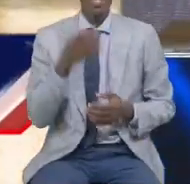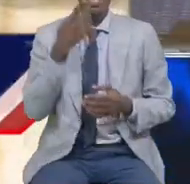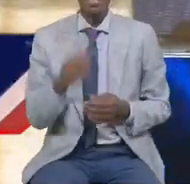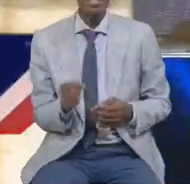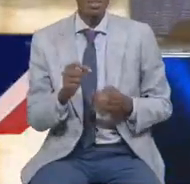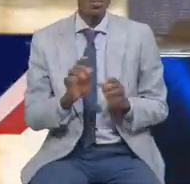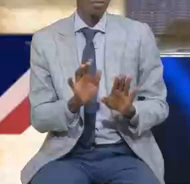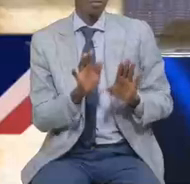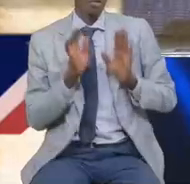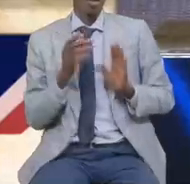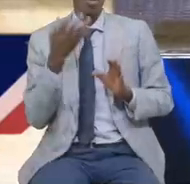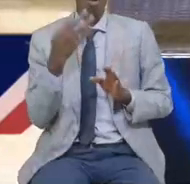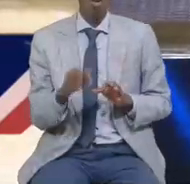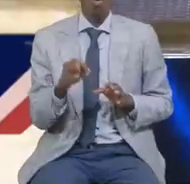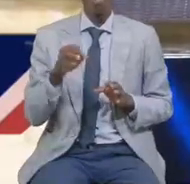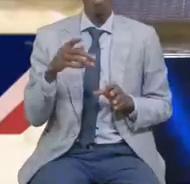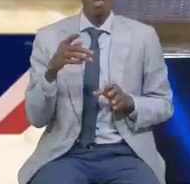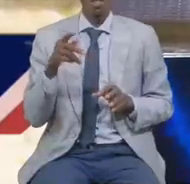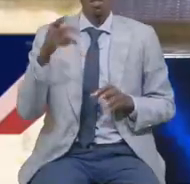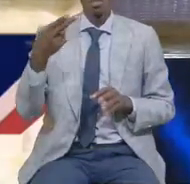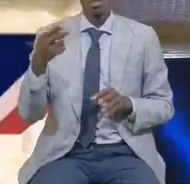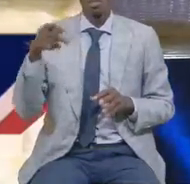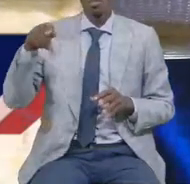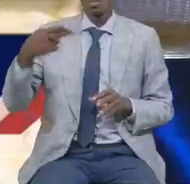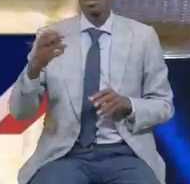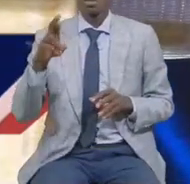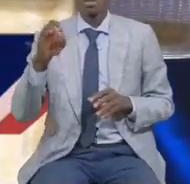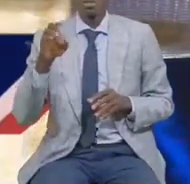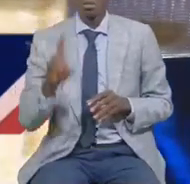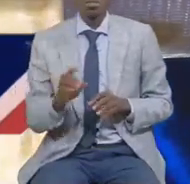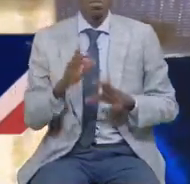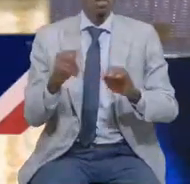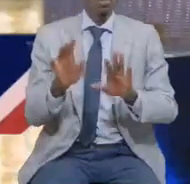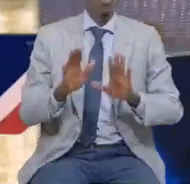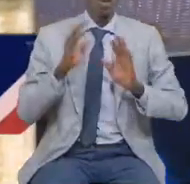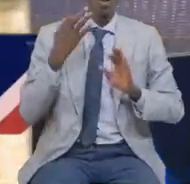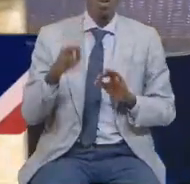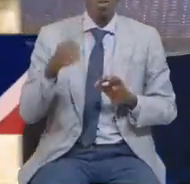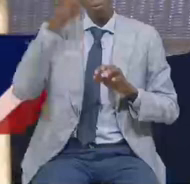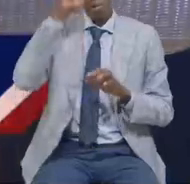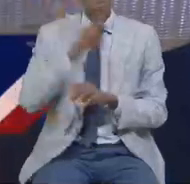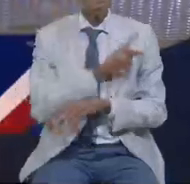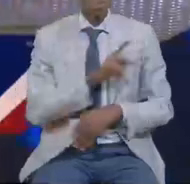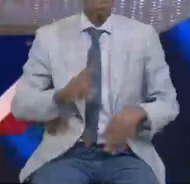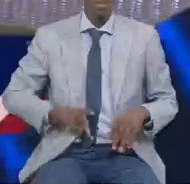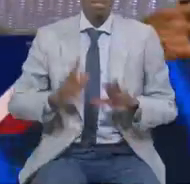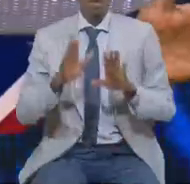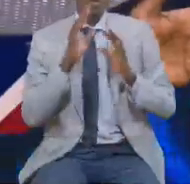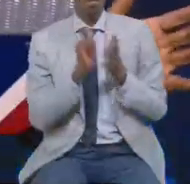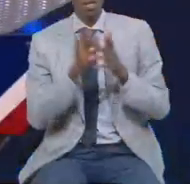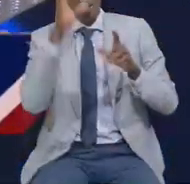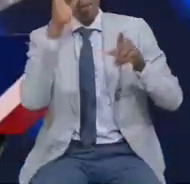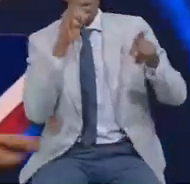Nebuchadnezzar, la crainte de Pharaon, la crainte de Hérode, la crainte de cet homme-là, de cette femme-là, la crainte